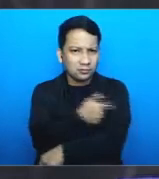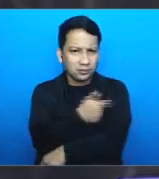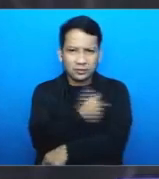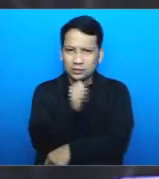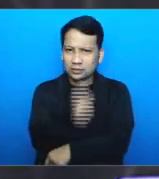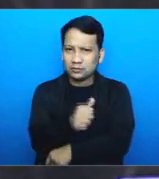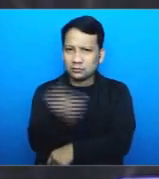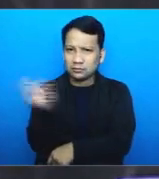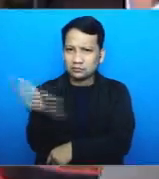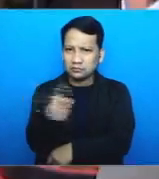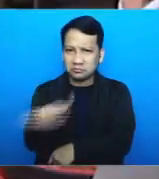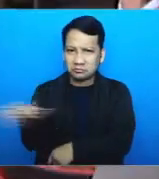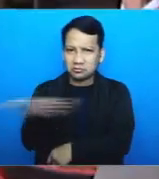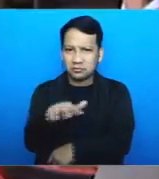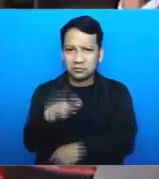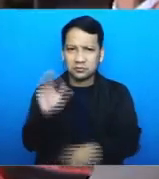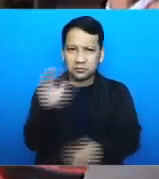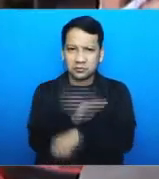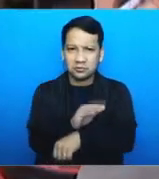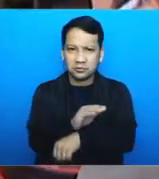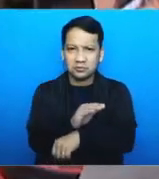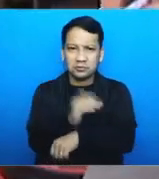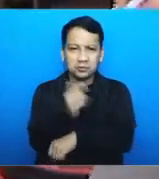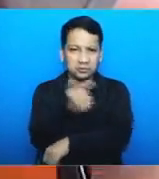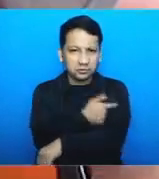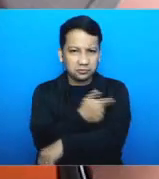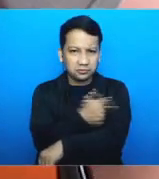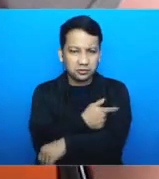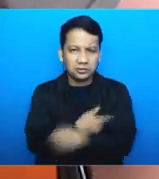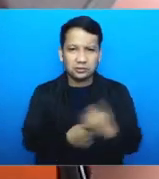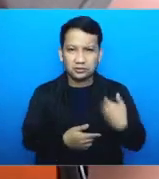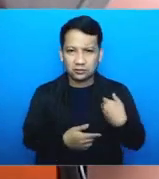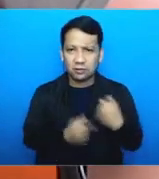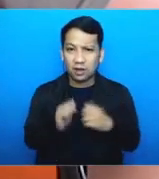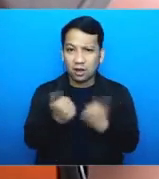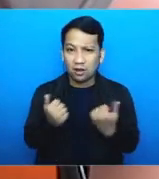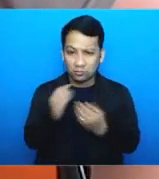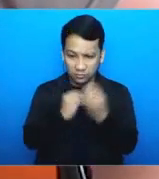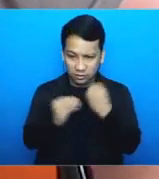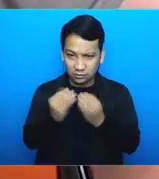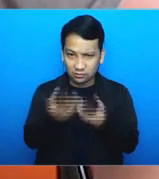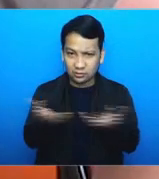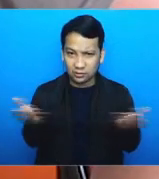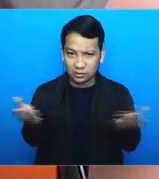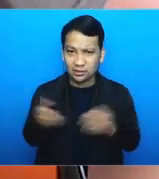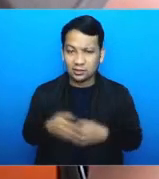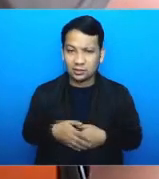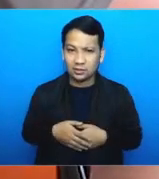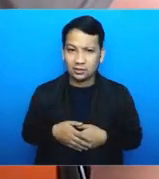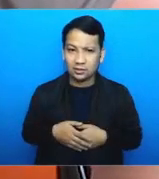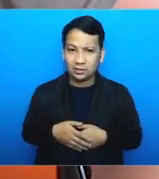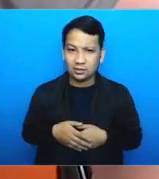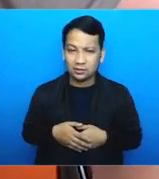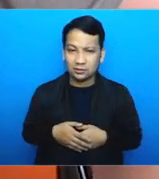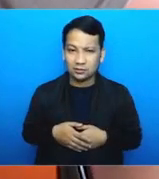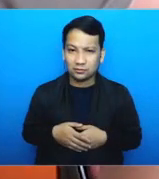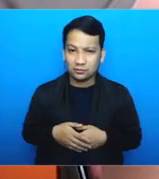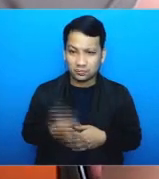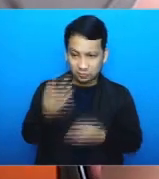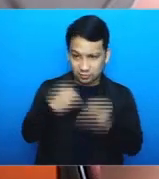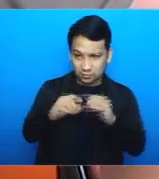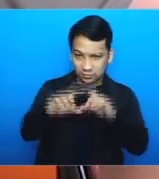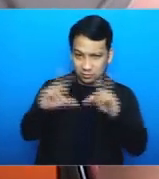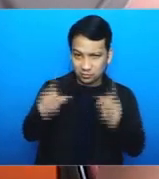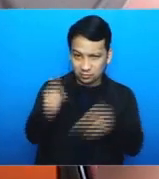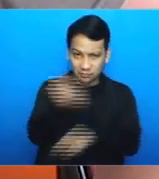hindi pwede ipilit ang pagpapabakuna. So paano kami kakain ng sabay-sabay? So kailangan pa bang maging vaccinated kami